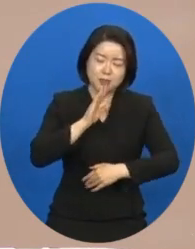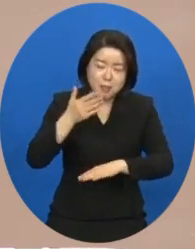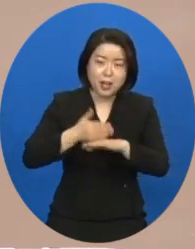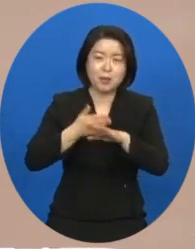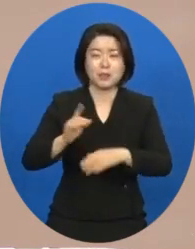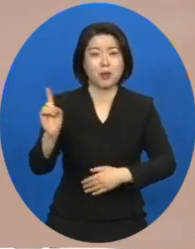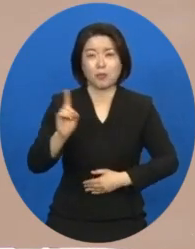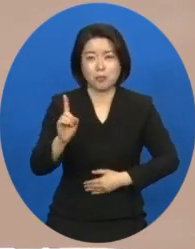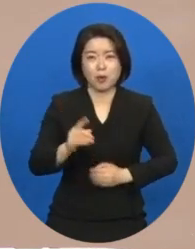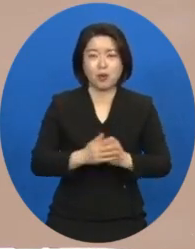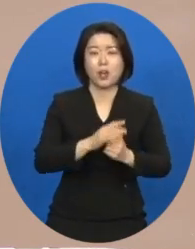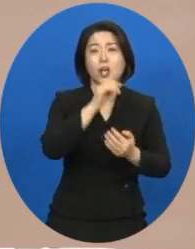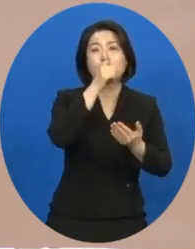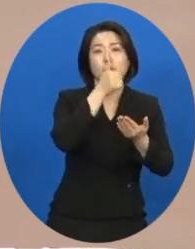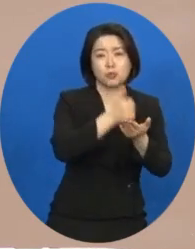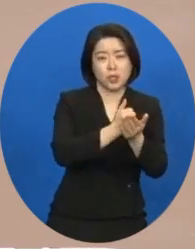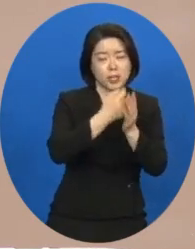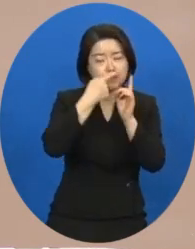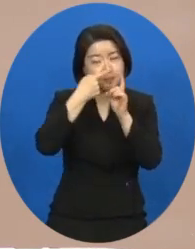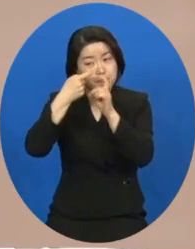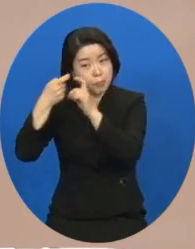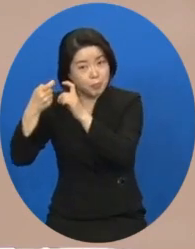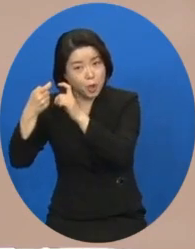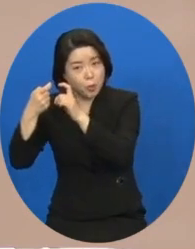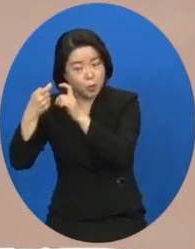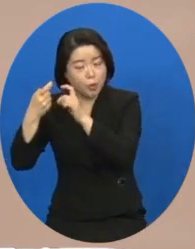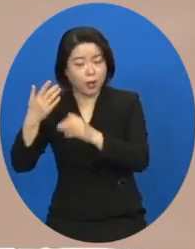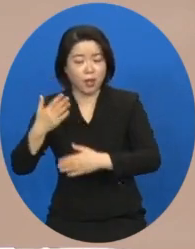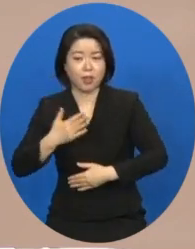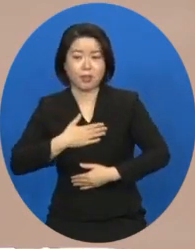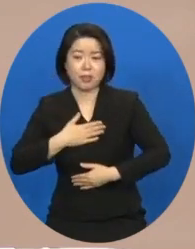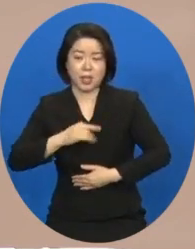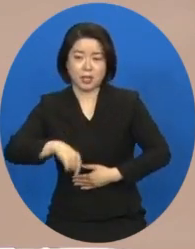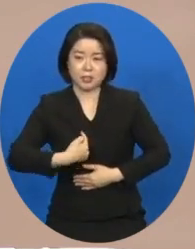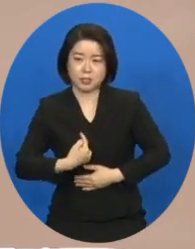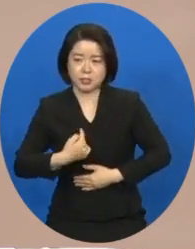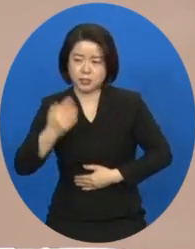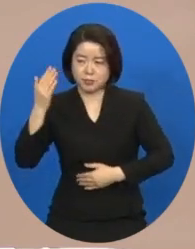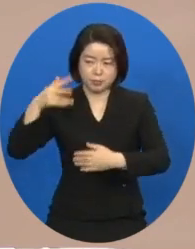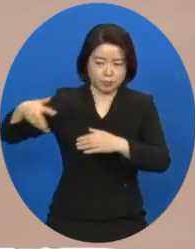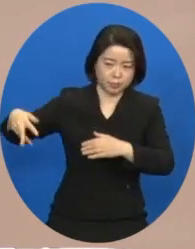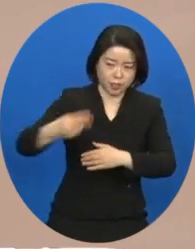죄와 유혹에서 저 자신을 지킬 수 있었던 거예요.